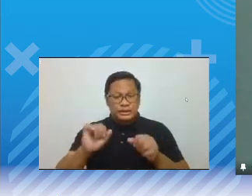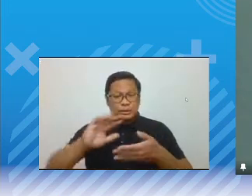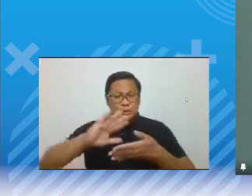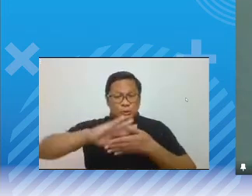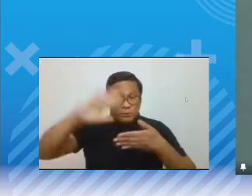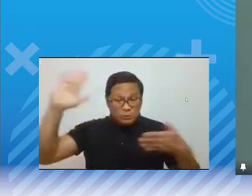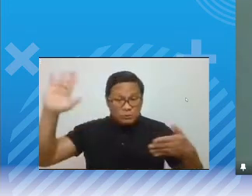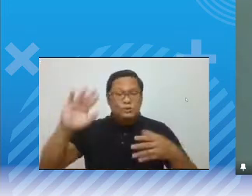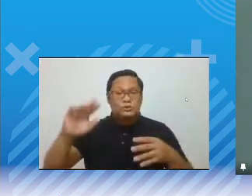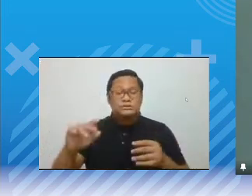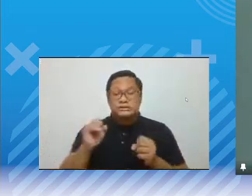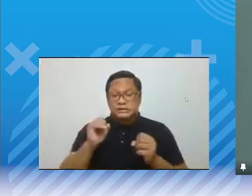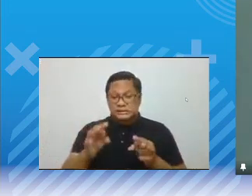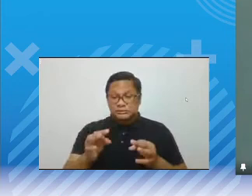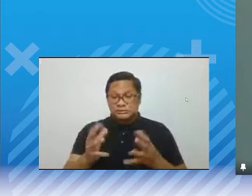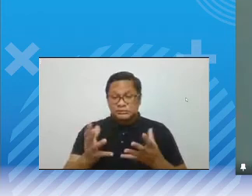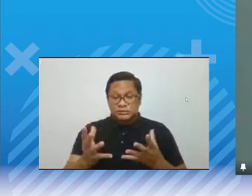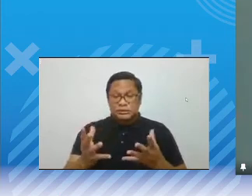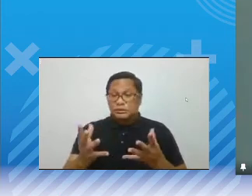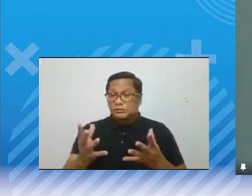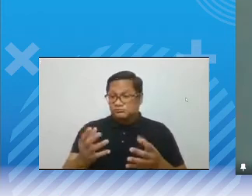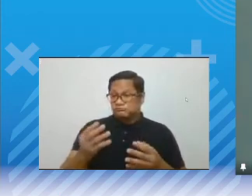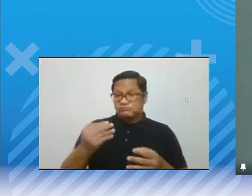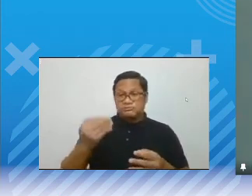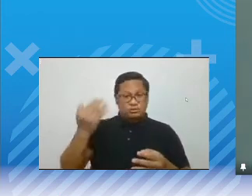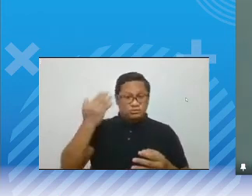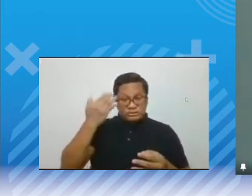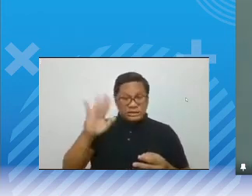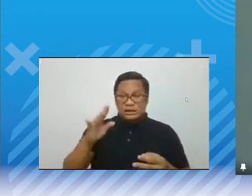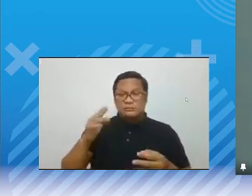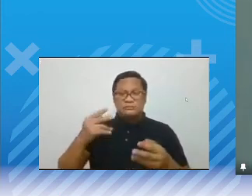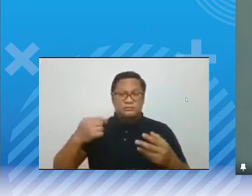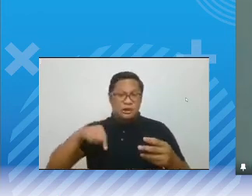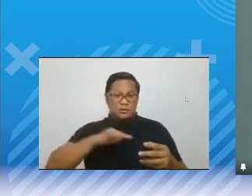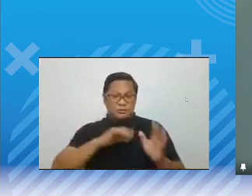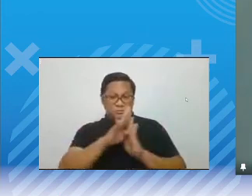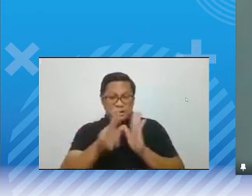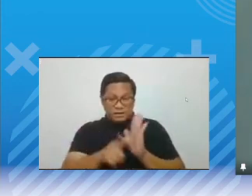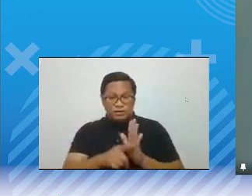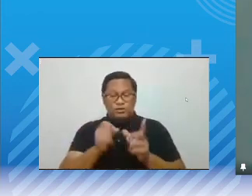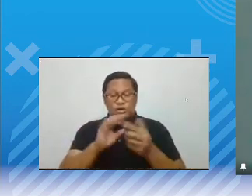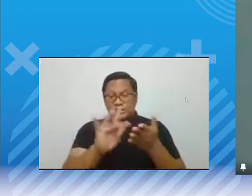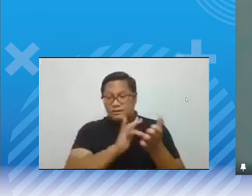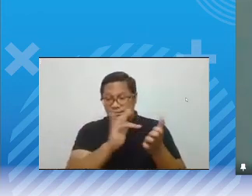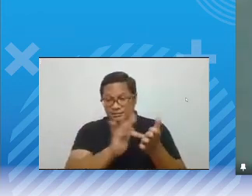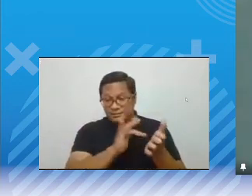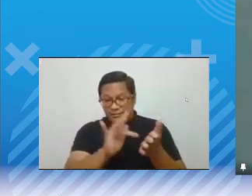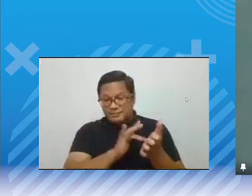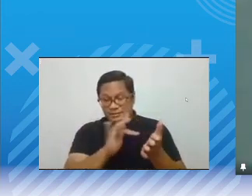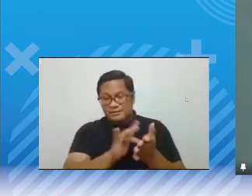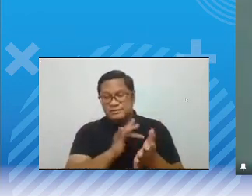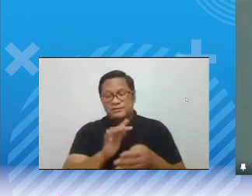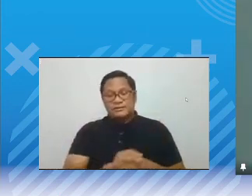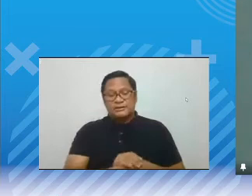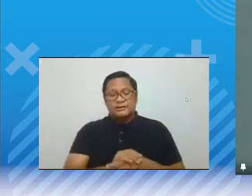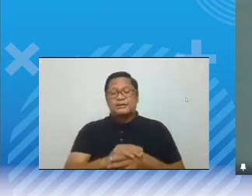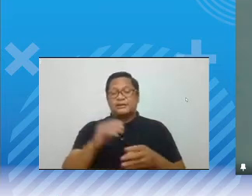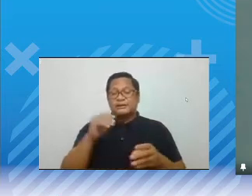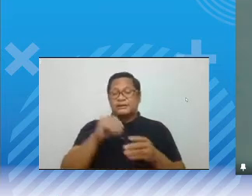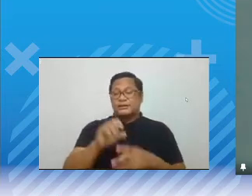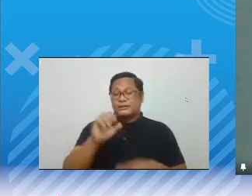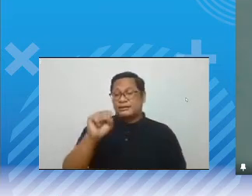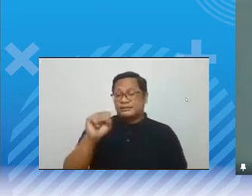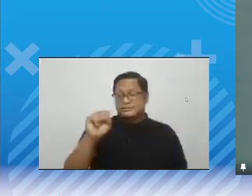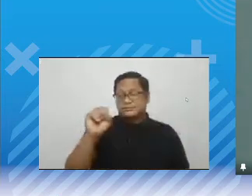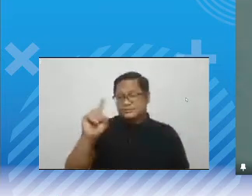natin manatiling hindi tayo kilala doon sa ating Padlet na nakapost din po dyan sa ating FB page